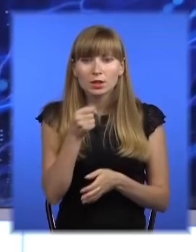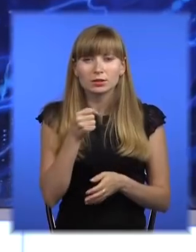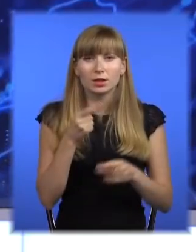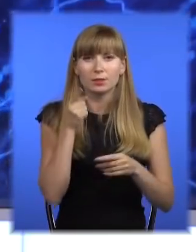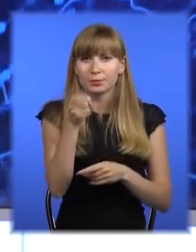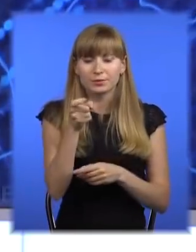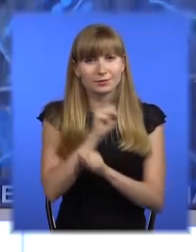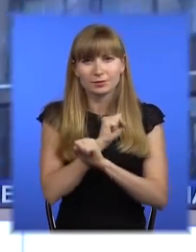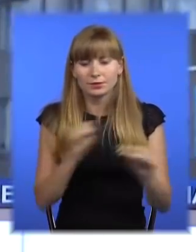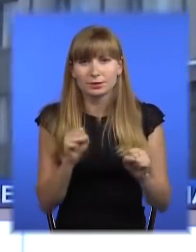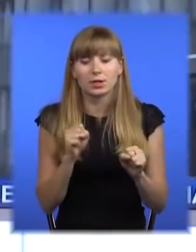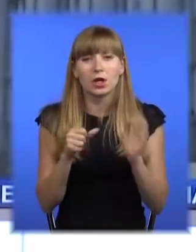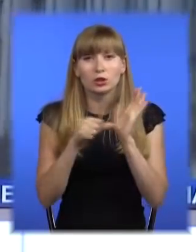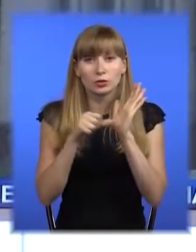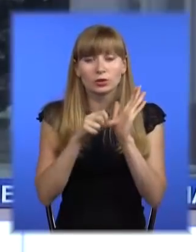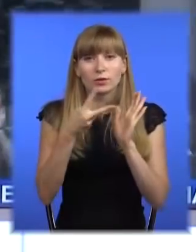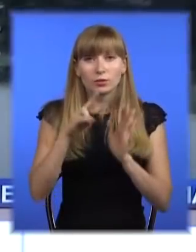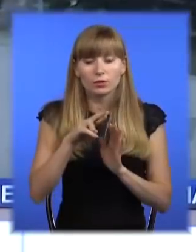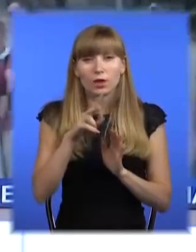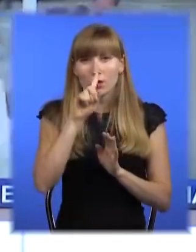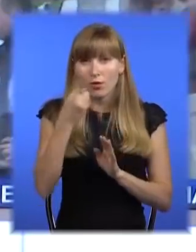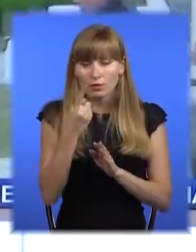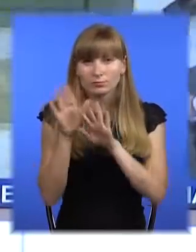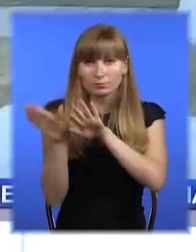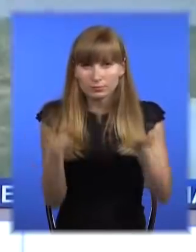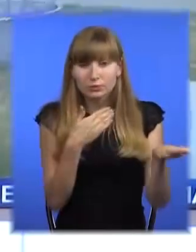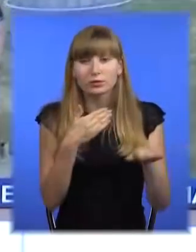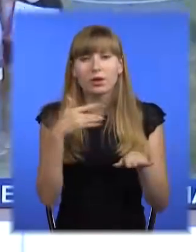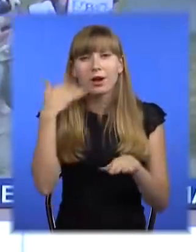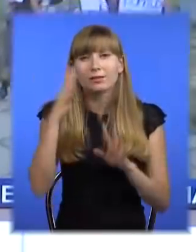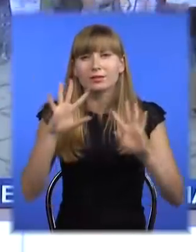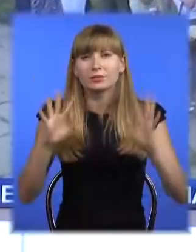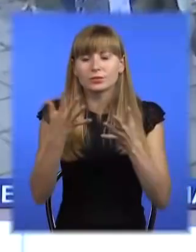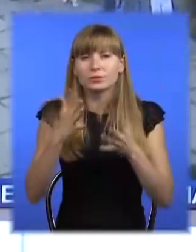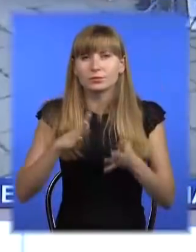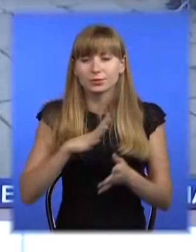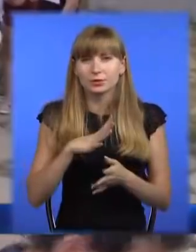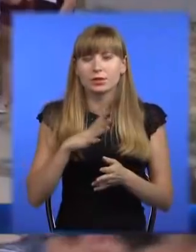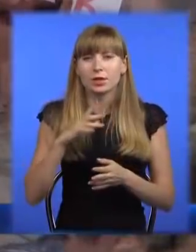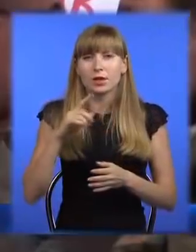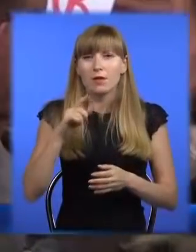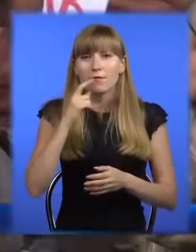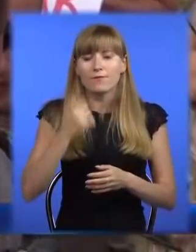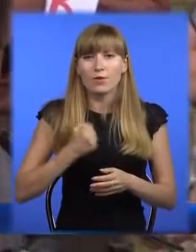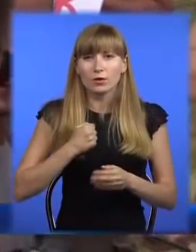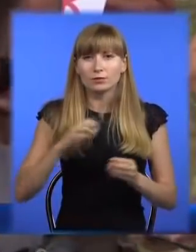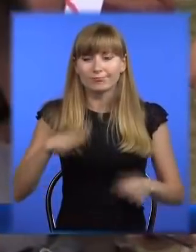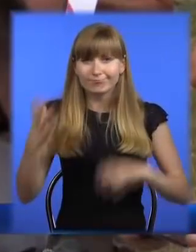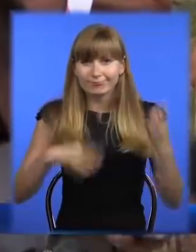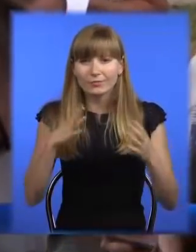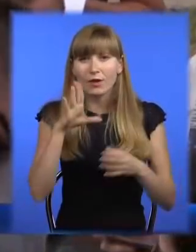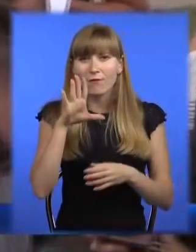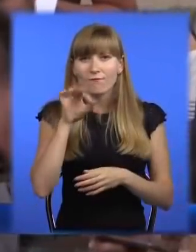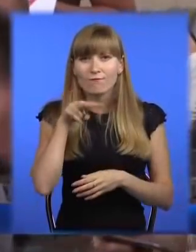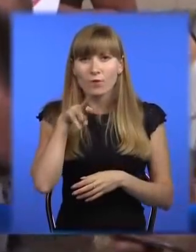Журналісти – не мішень. 6 липня рівно рік минув з того часу, як біля Саксаганської райради на військових навчаннях тяжко